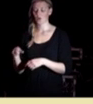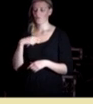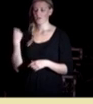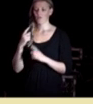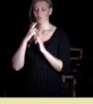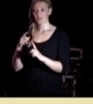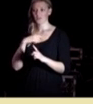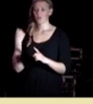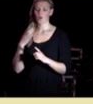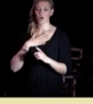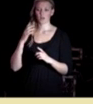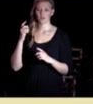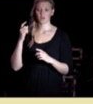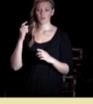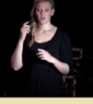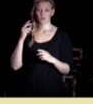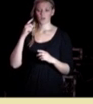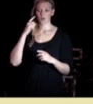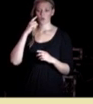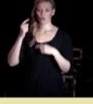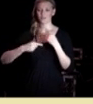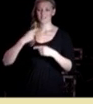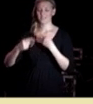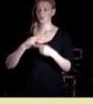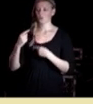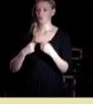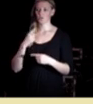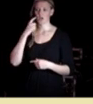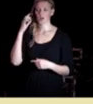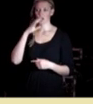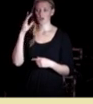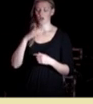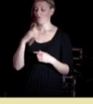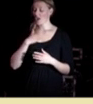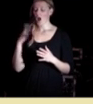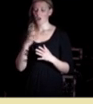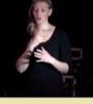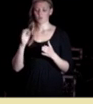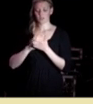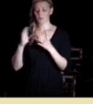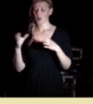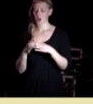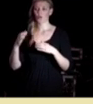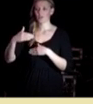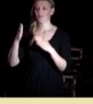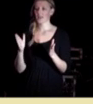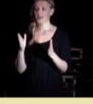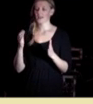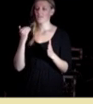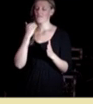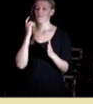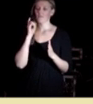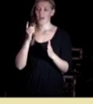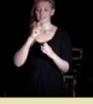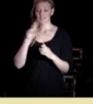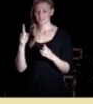en kontinuumstankegang rundt dem, at ingen slipper dem, og vi hele tiden er på samme lag, og vi definerer til enhver tid